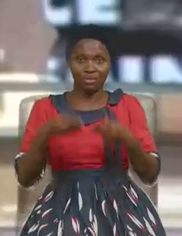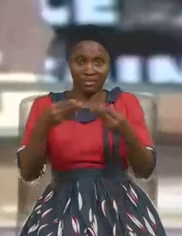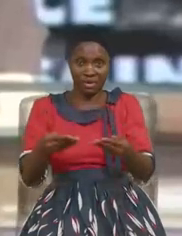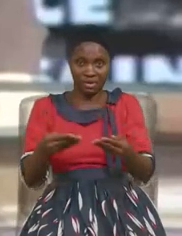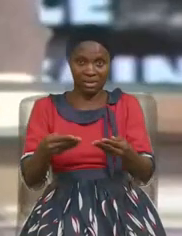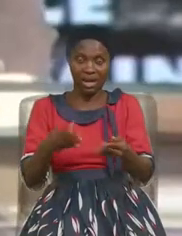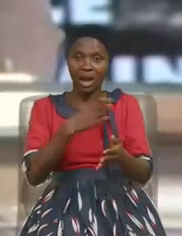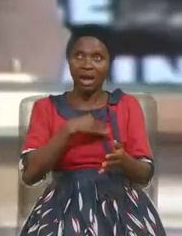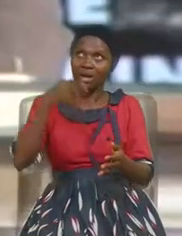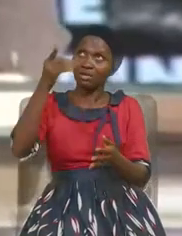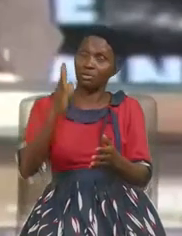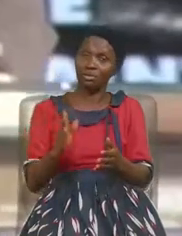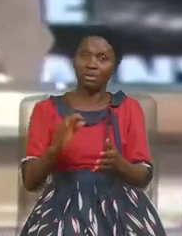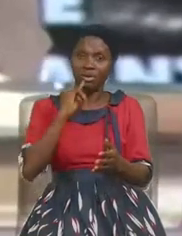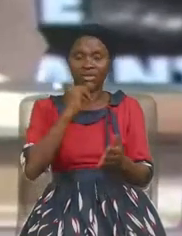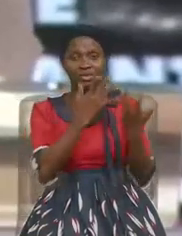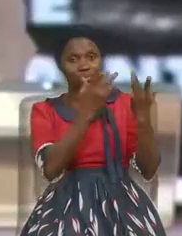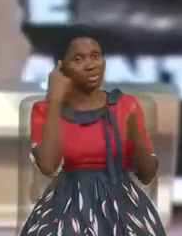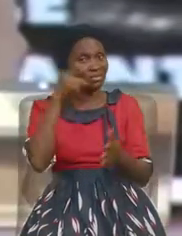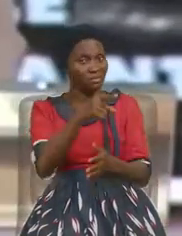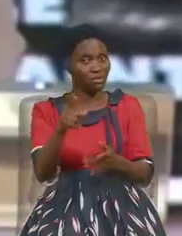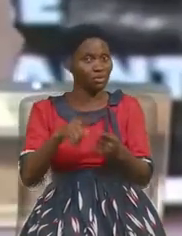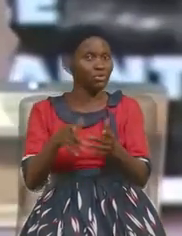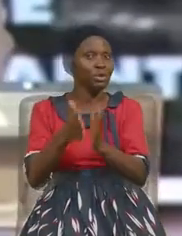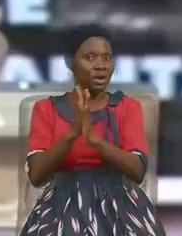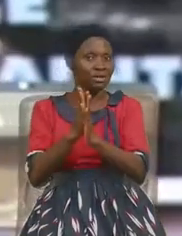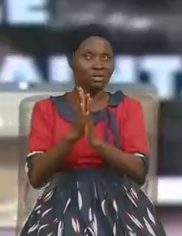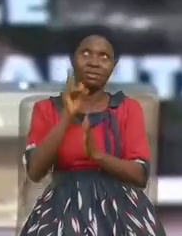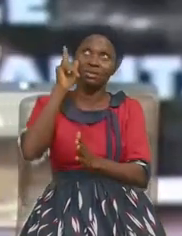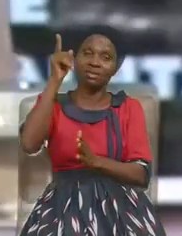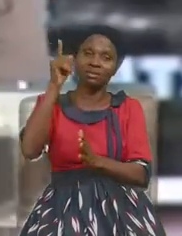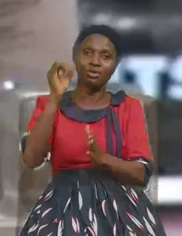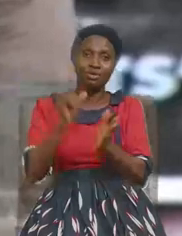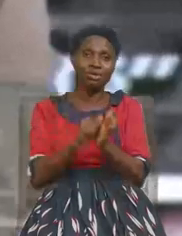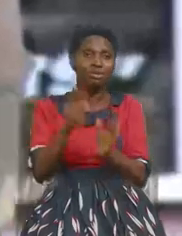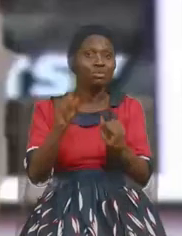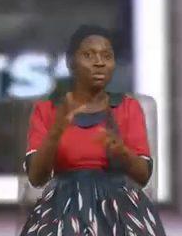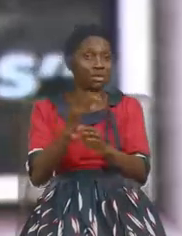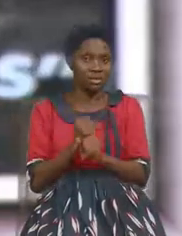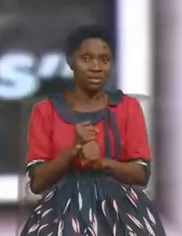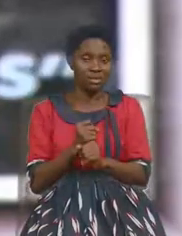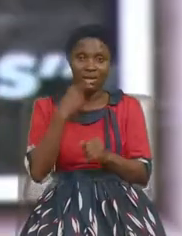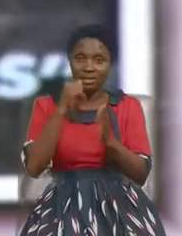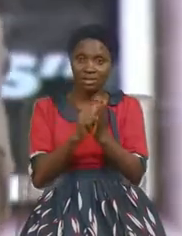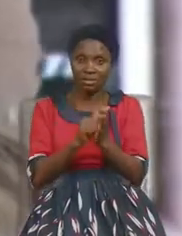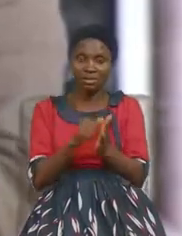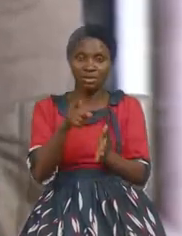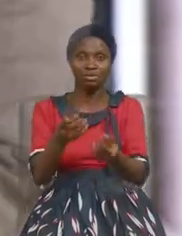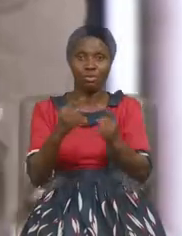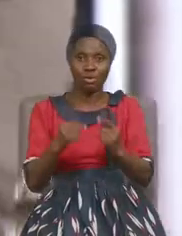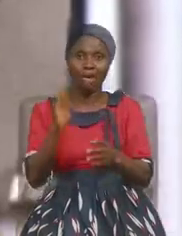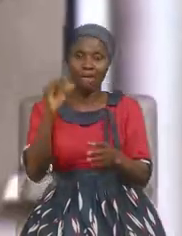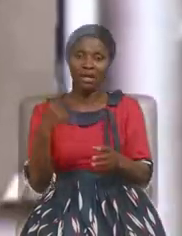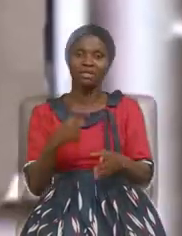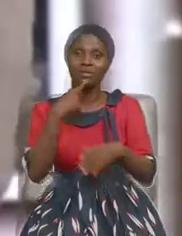et Dieu vous attend pour que tu demandes pour recevoir, et dit vous venez par le sang